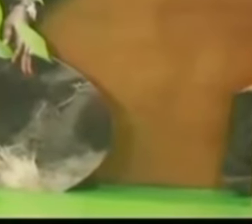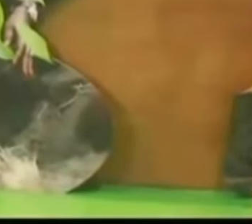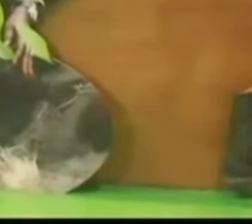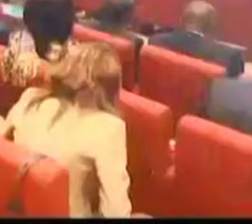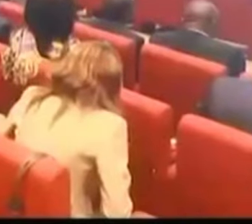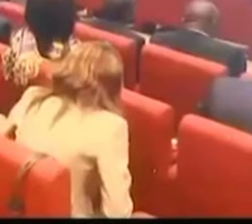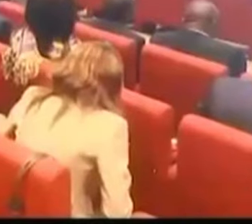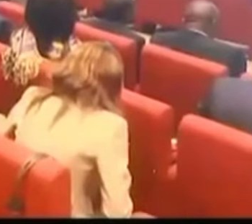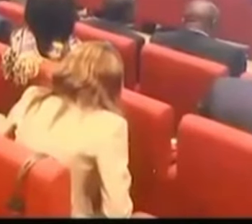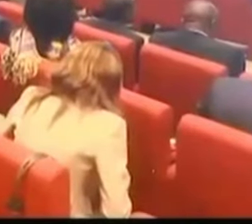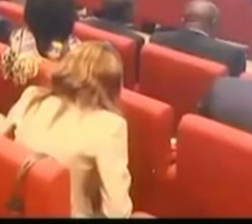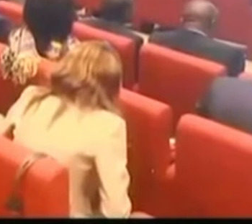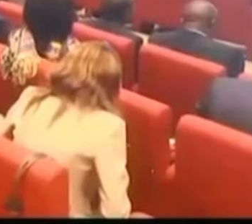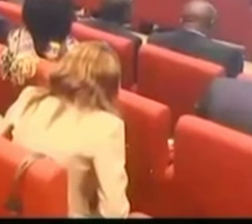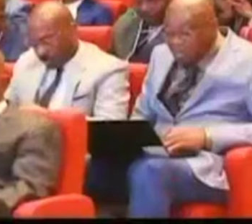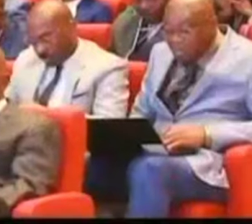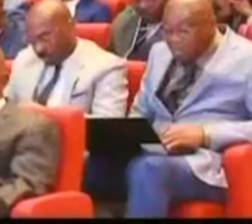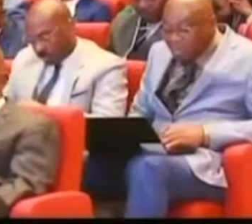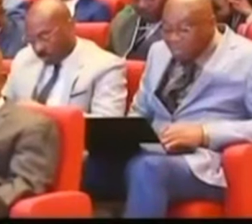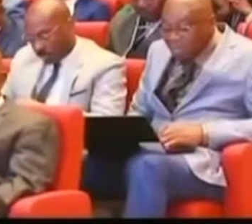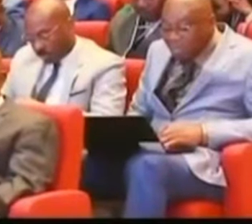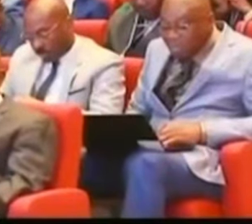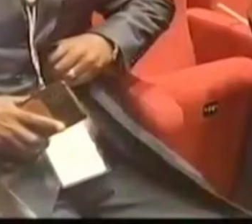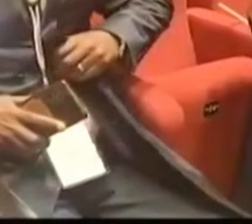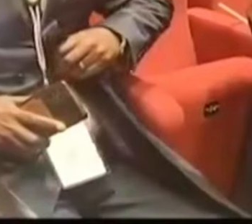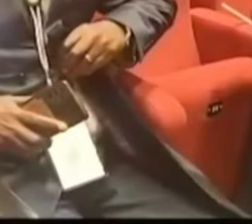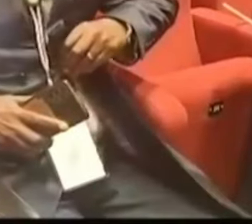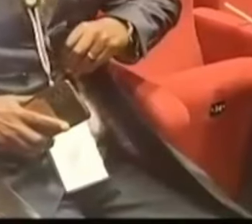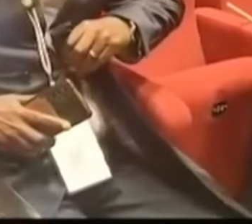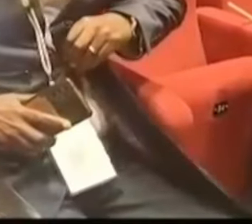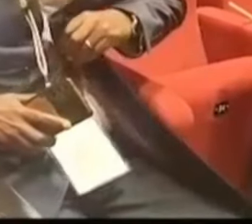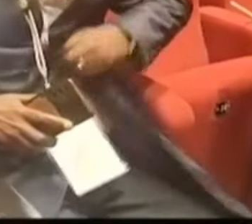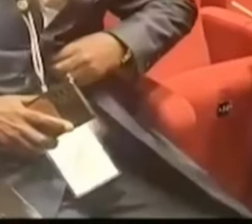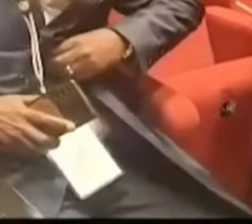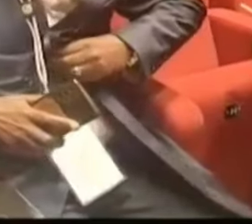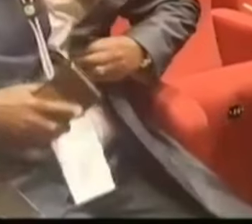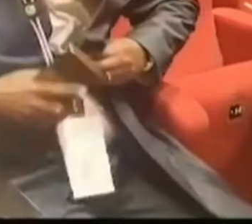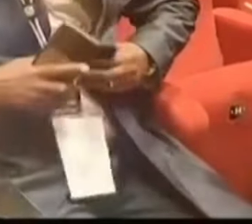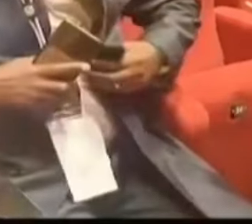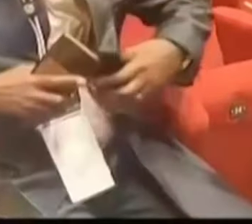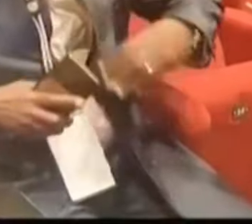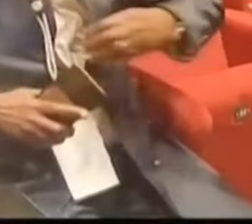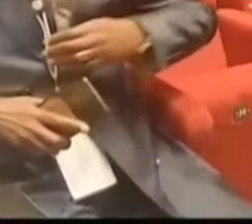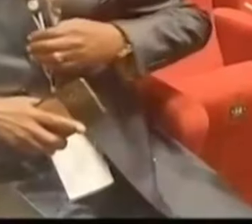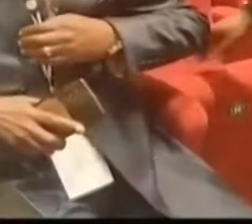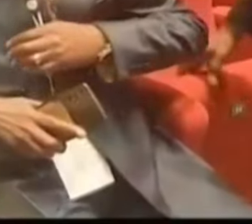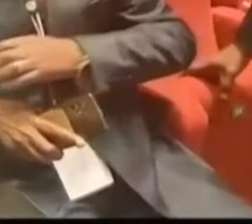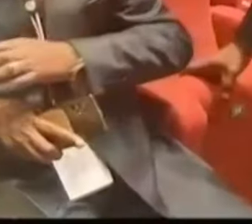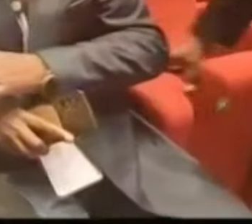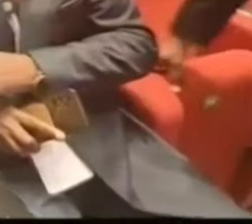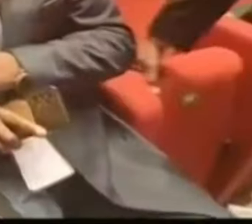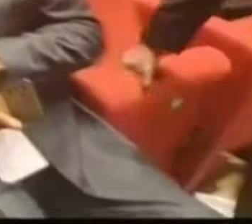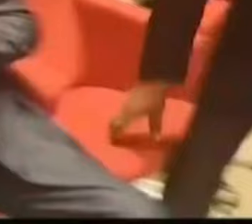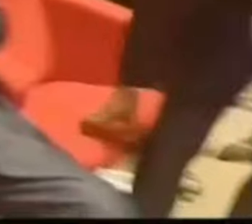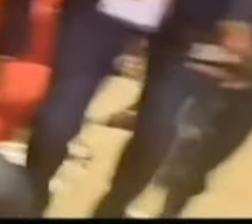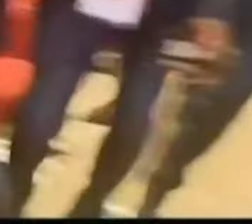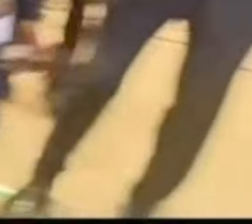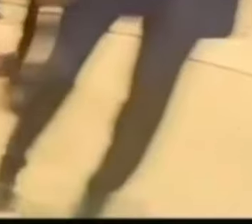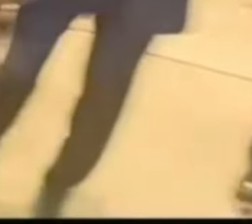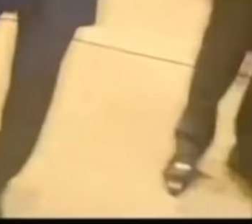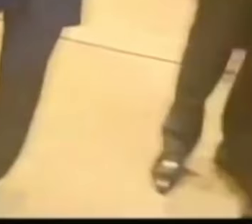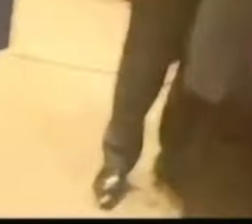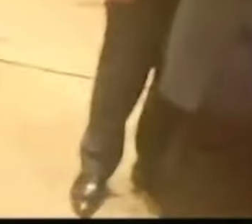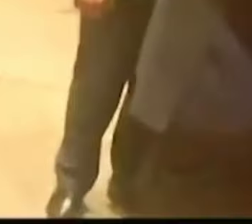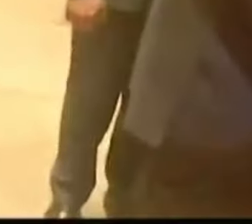et la forestation qui s'est tenue du 3 au 5 juillet dernier à Brazzaville. L'intérêt des